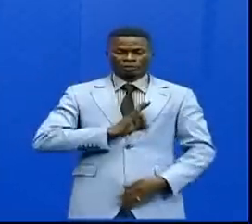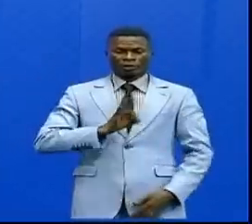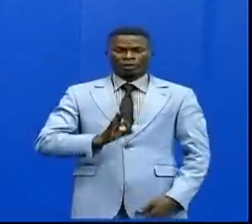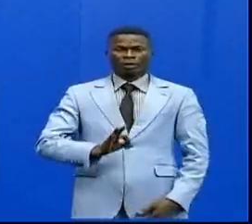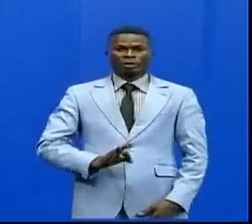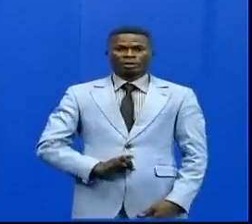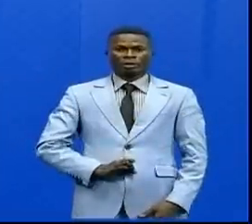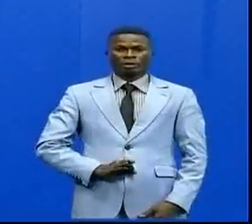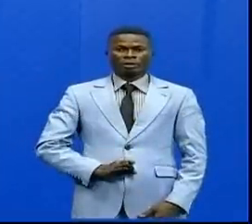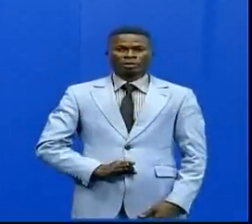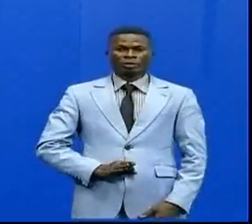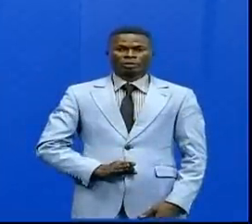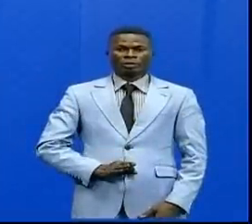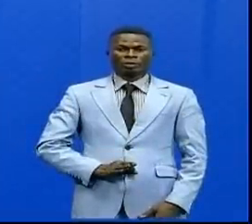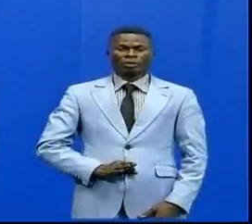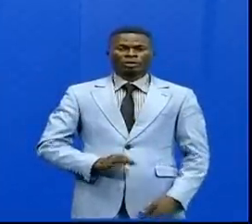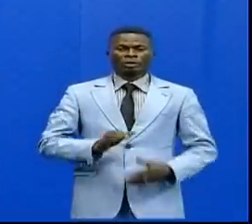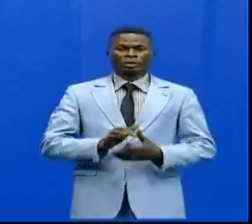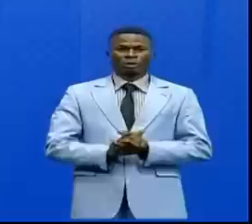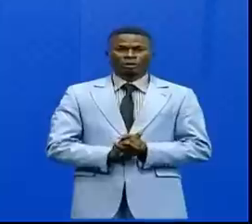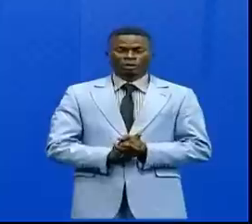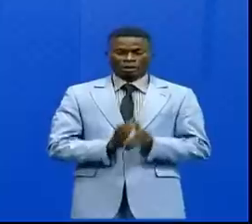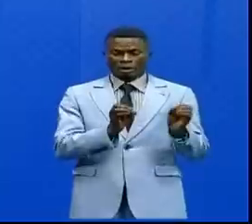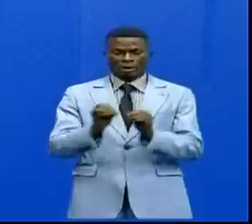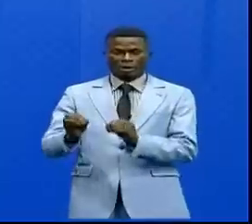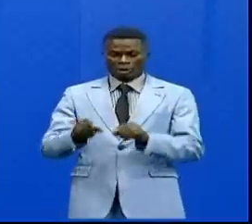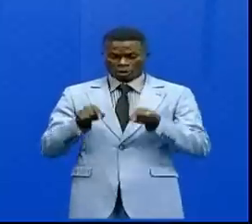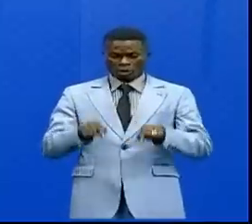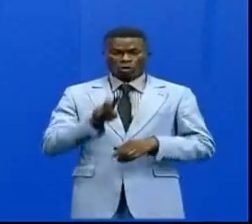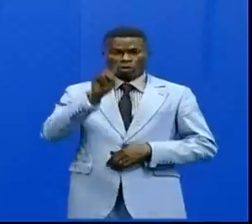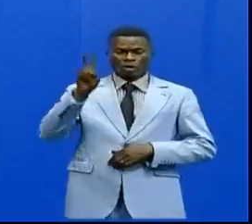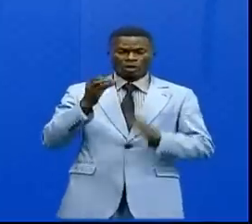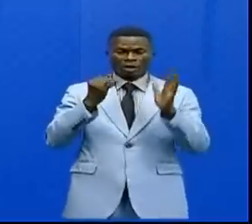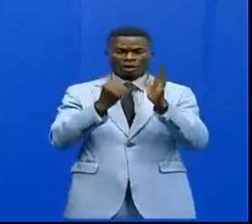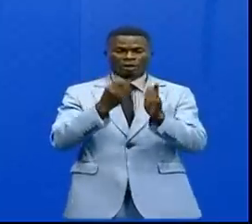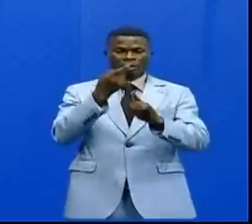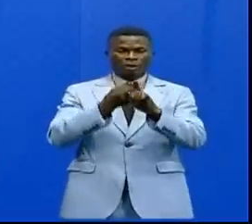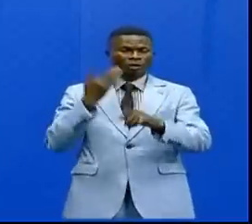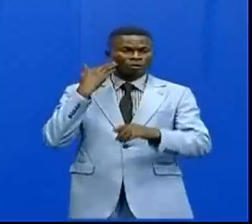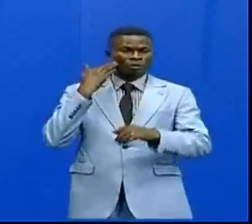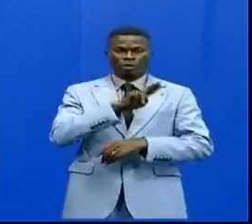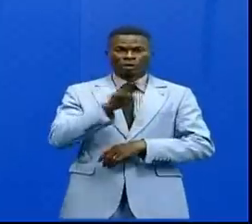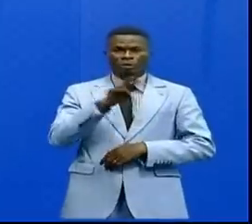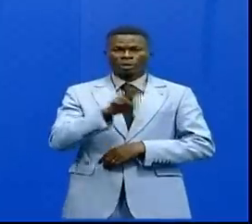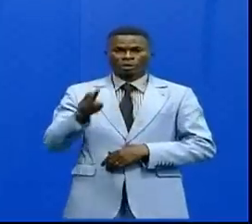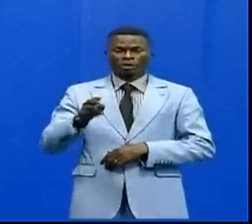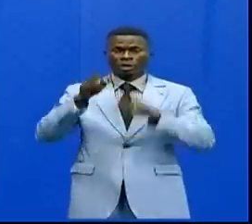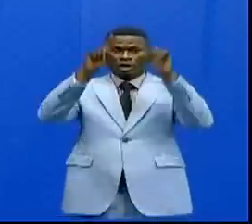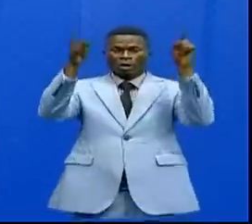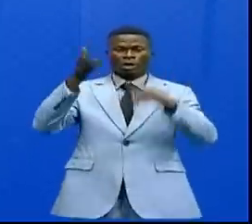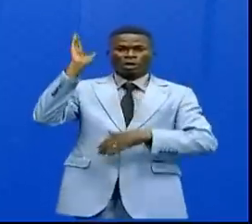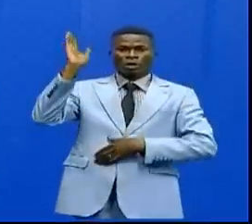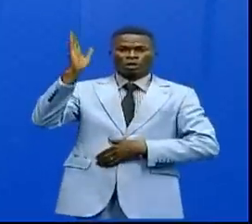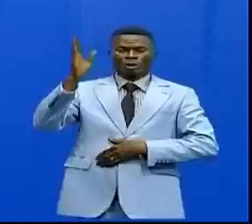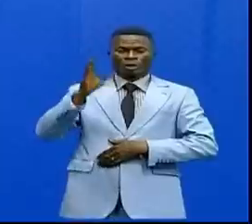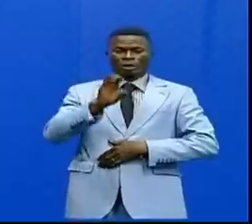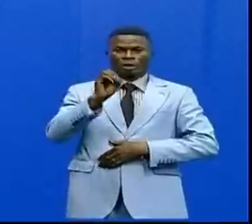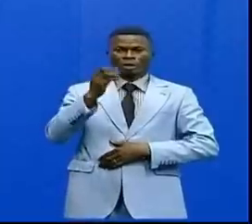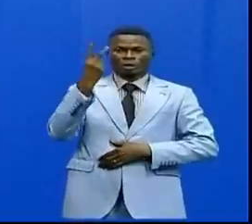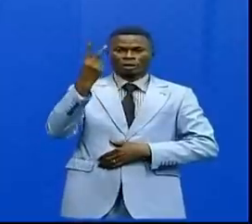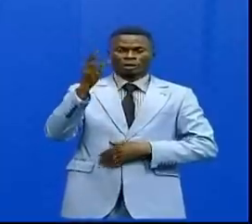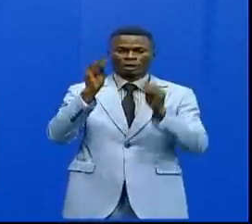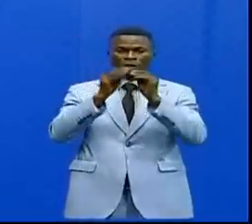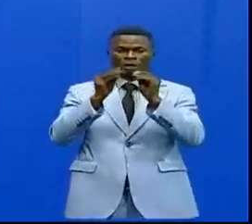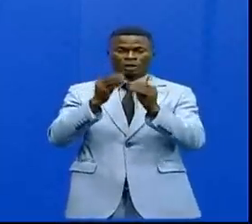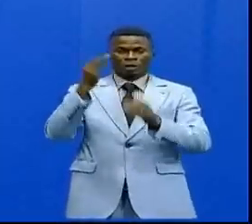Félix-Antoine Tshisekedi Tshilombo, a présidé ce vendredi 6 mai 2022 par visioconférence la 52e réunion